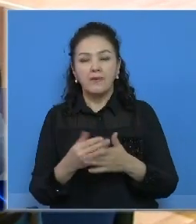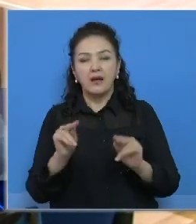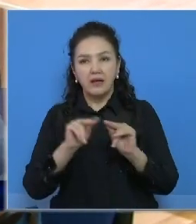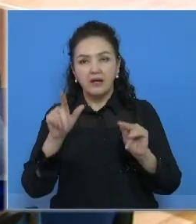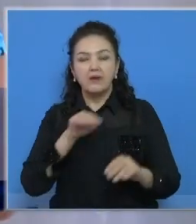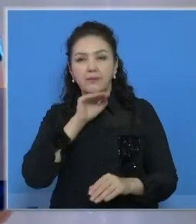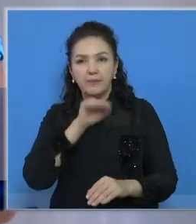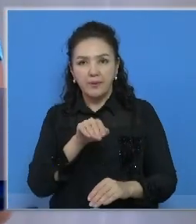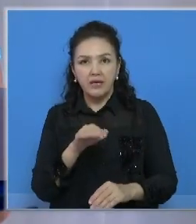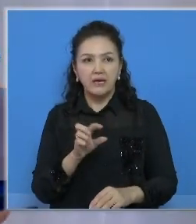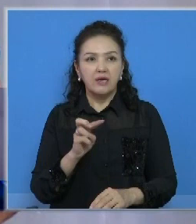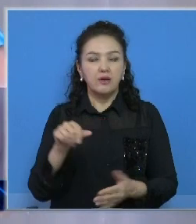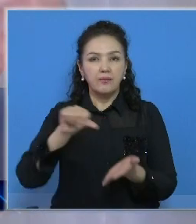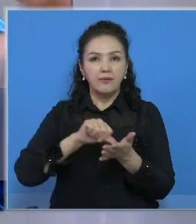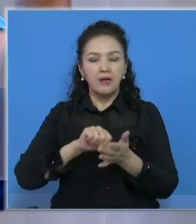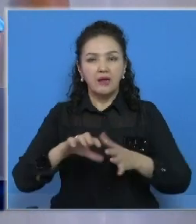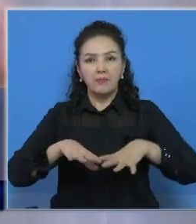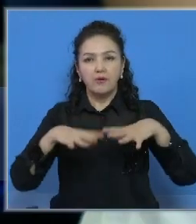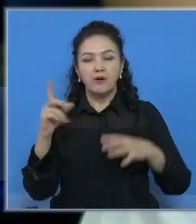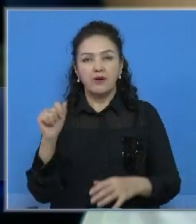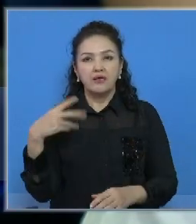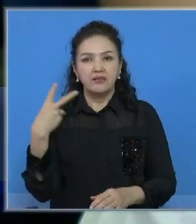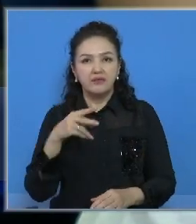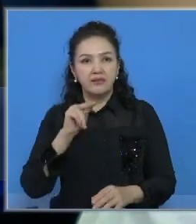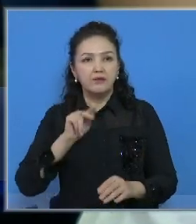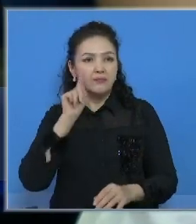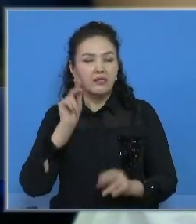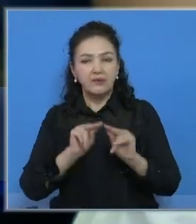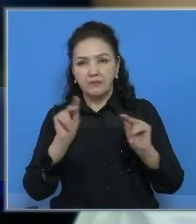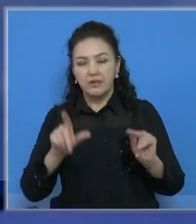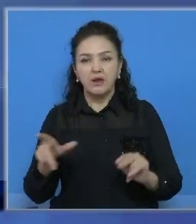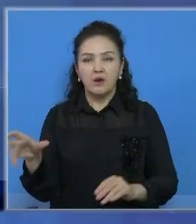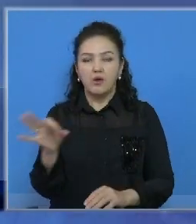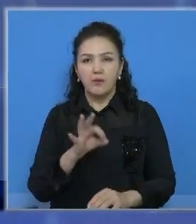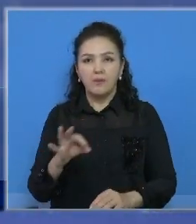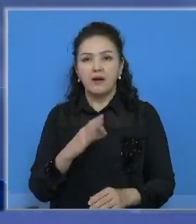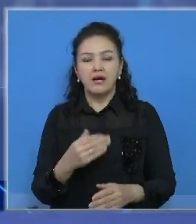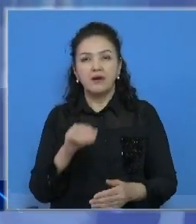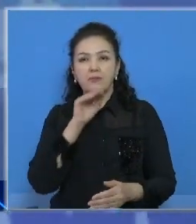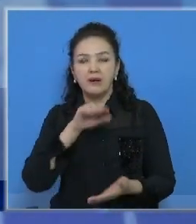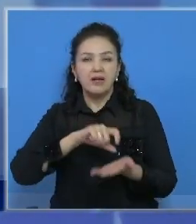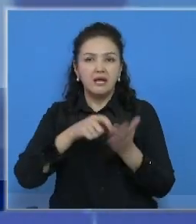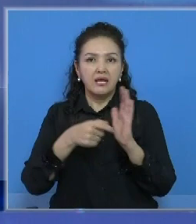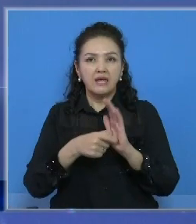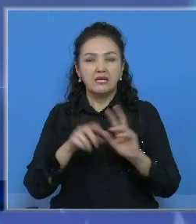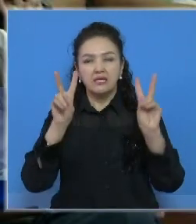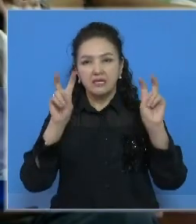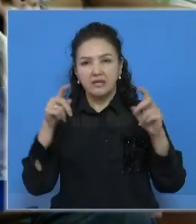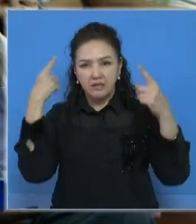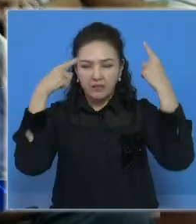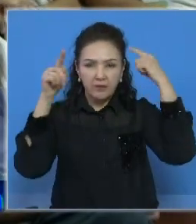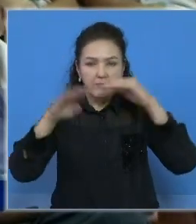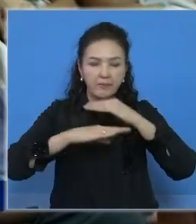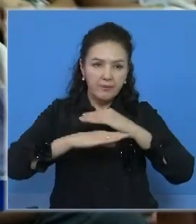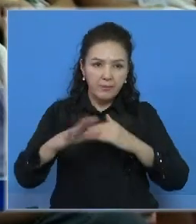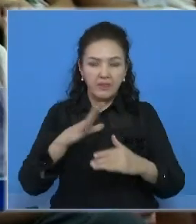педагогического мастерства. Приняли участие более 120 молодых педагогов области. В программе форума мастер-классы, тематические и творческие